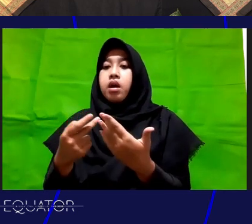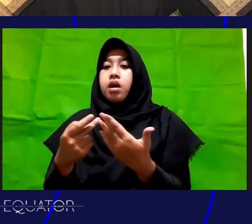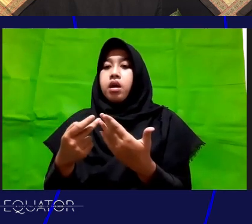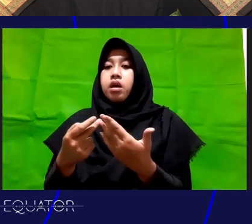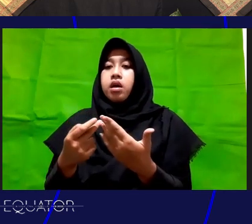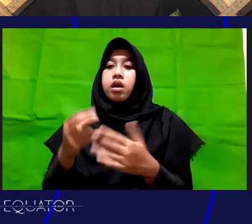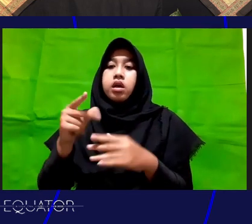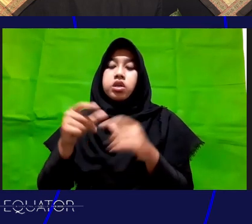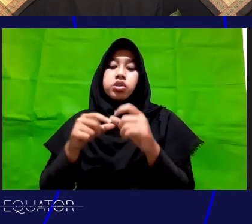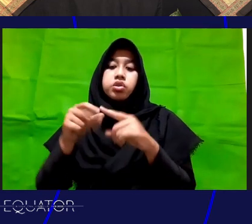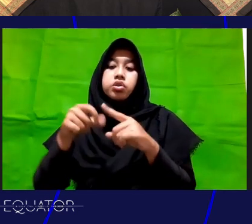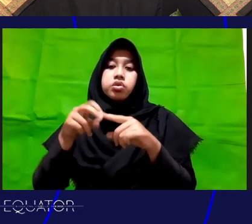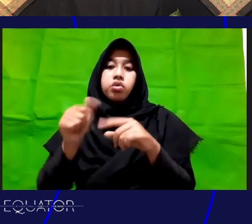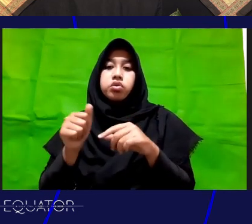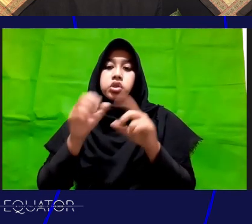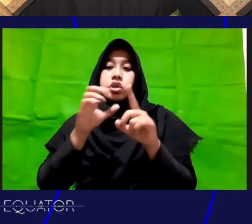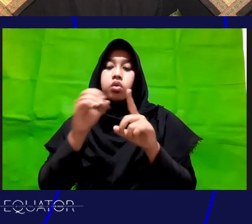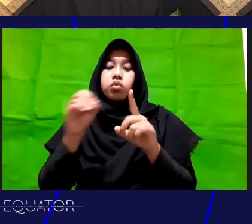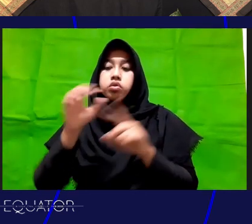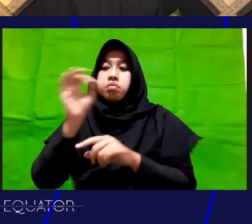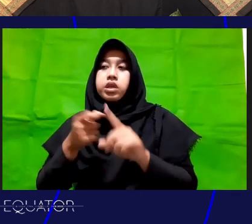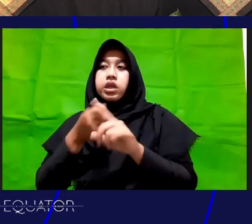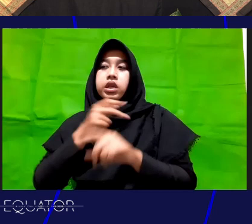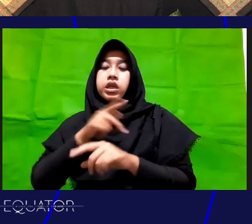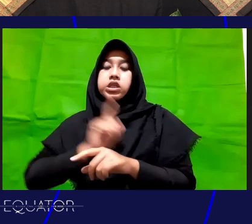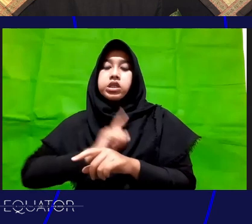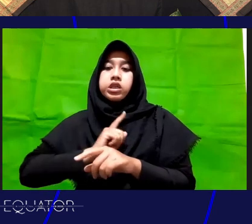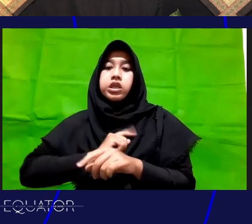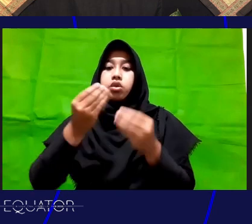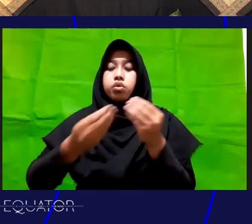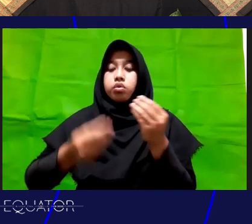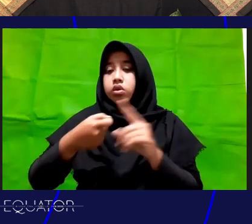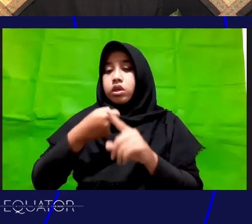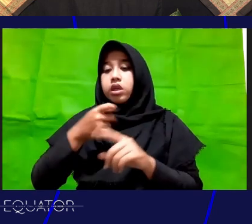kita sendiri gitu. Dan apa strukturnya itu juga kita sendiri, itu juga